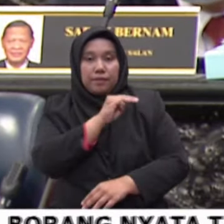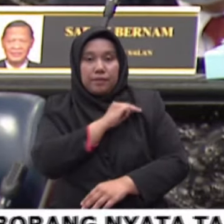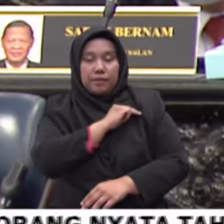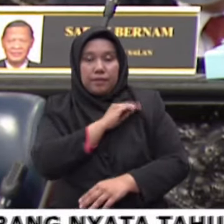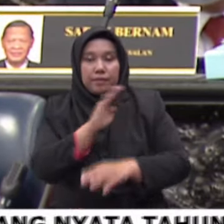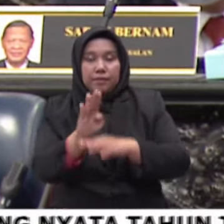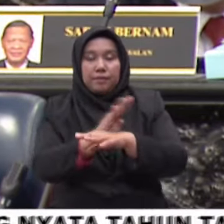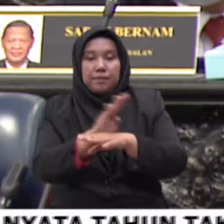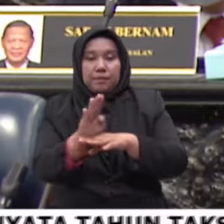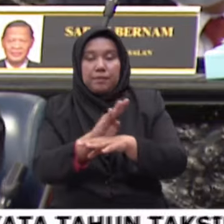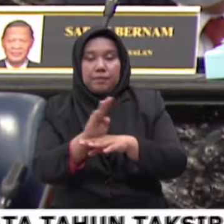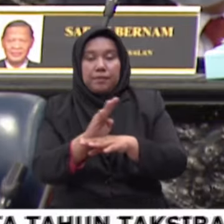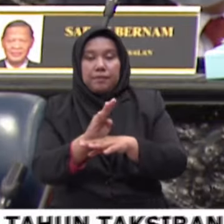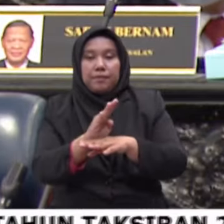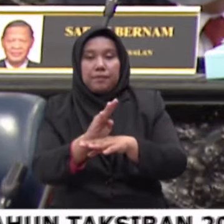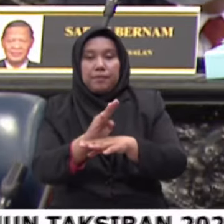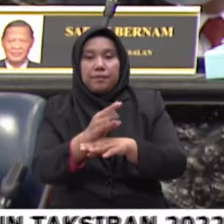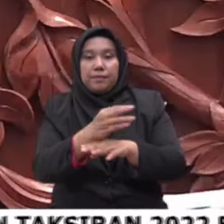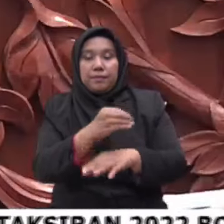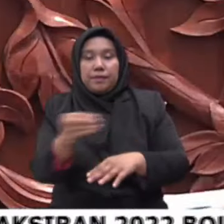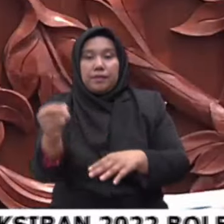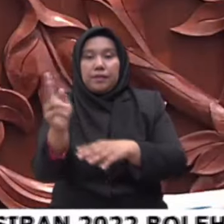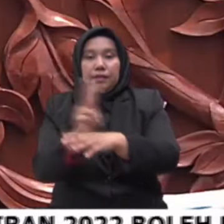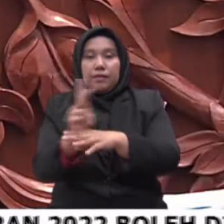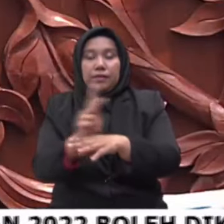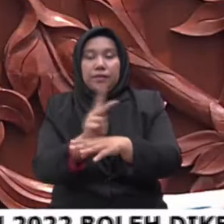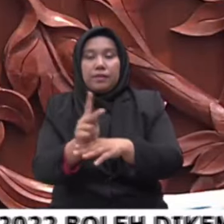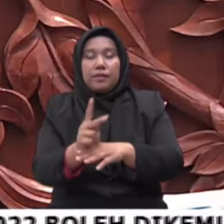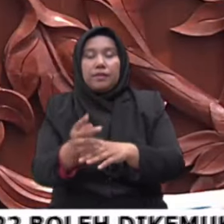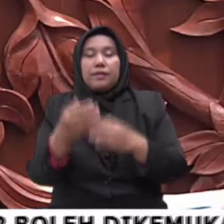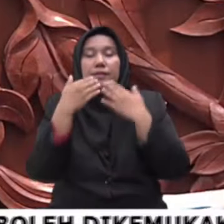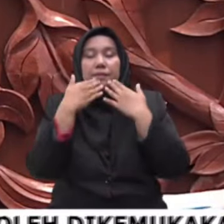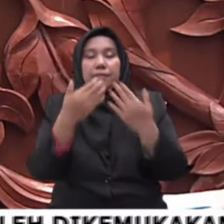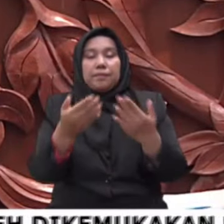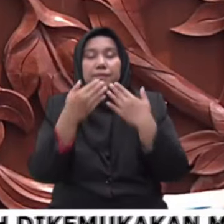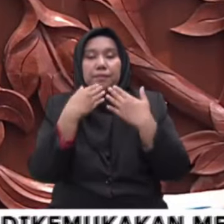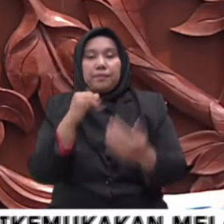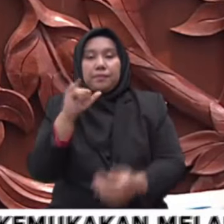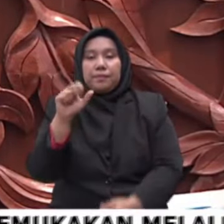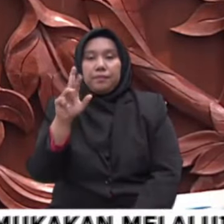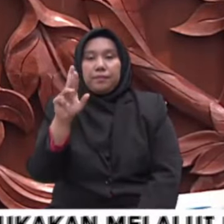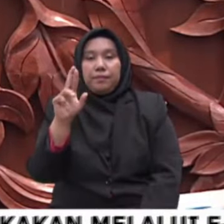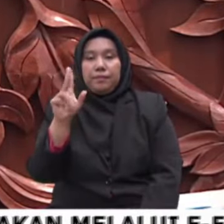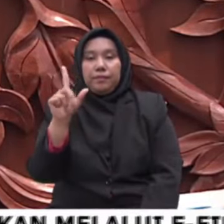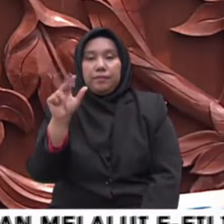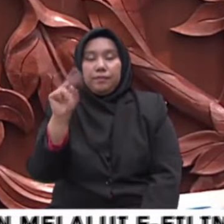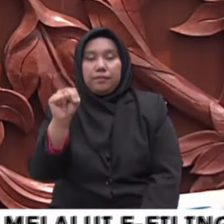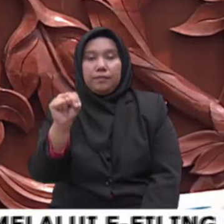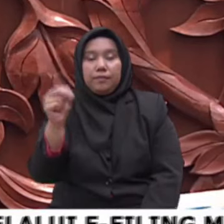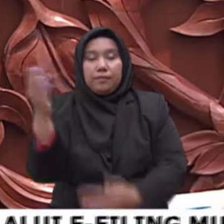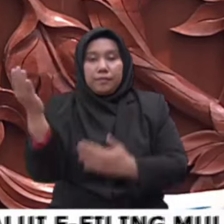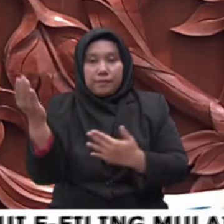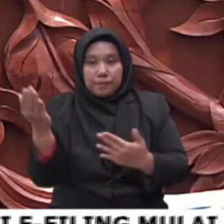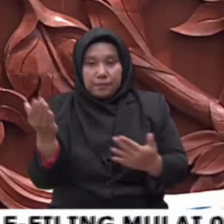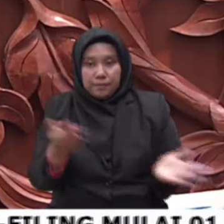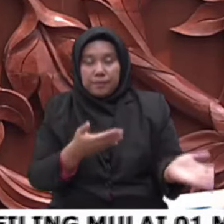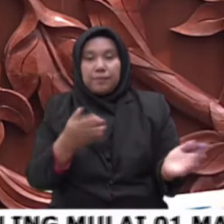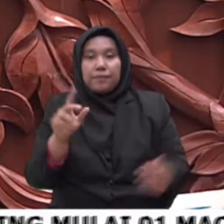Pengen Usahawan dan Koperasi. Sekian Datuk Pengerusi. Terima kasih. Assalamualaikumussalam. Terima kasih JLUN. Saya jemput Libaran.